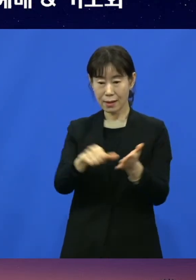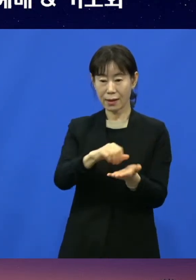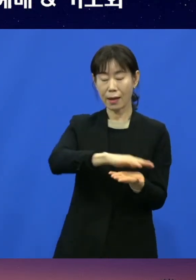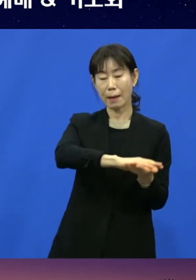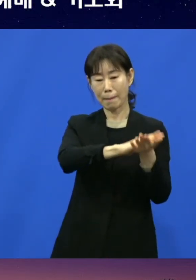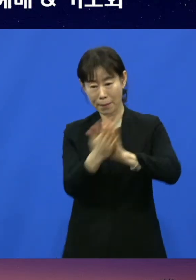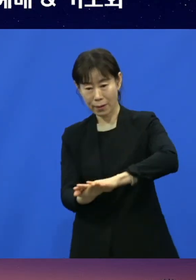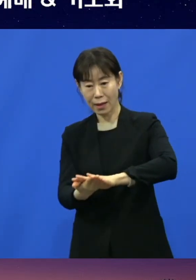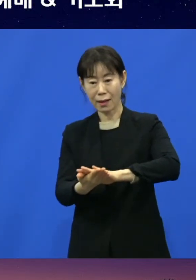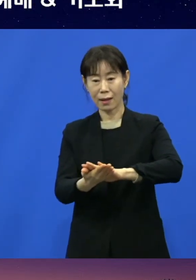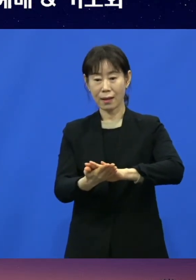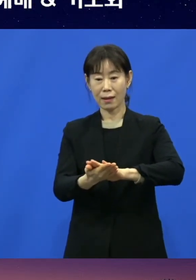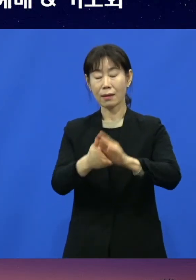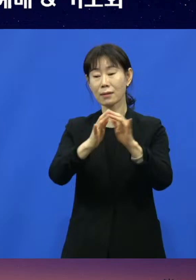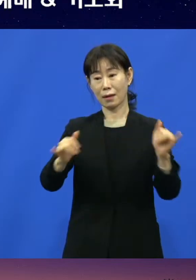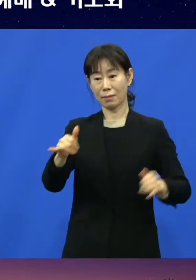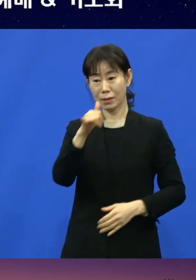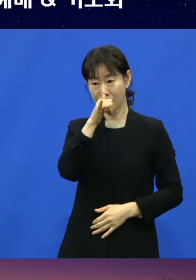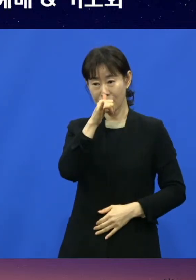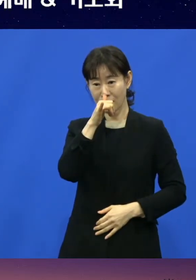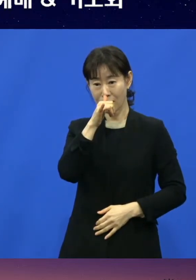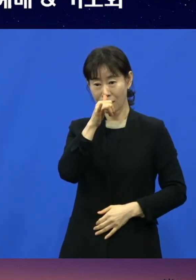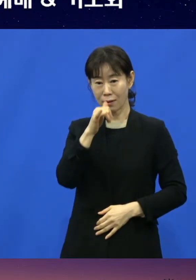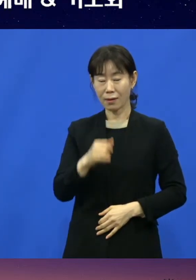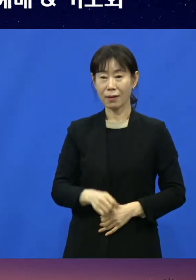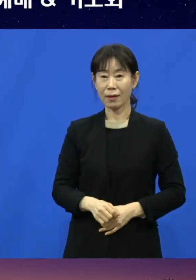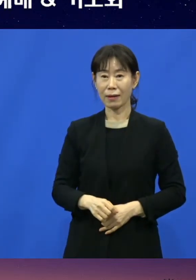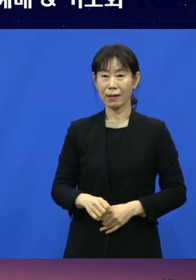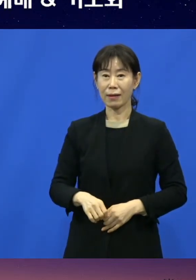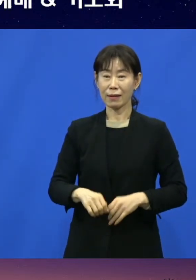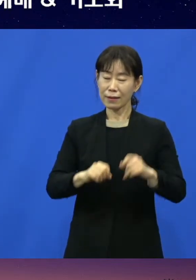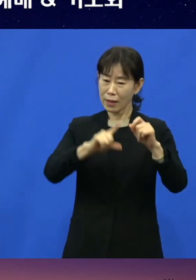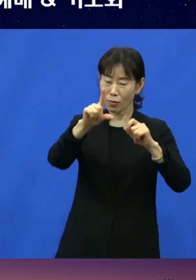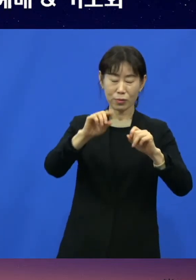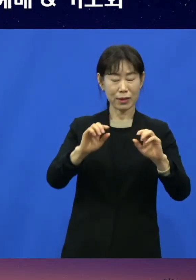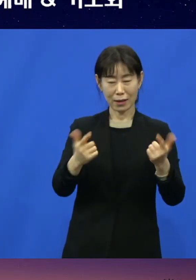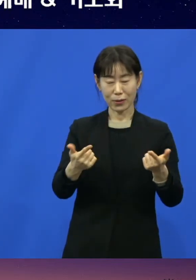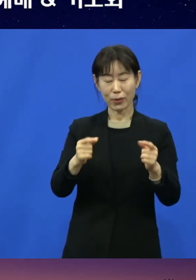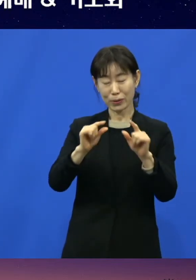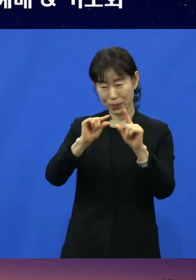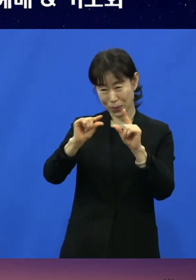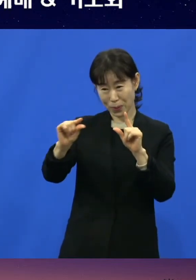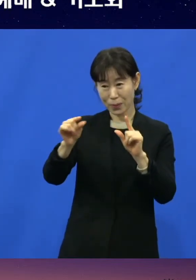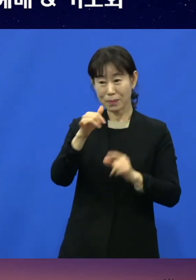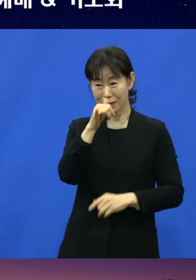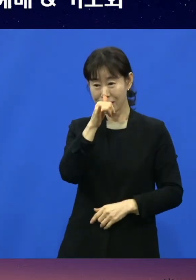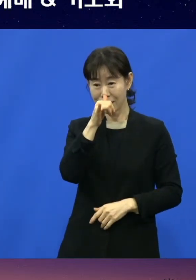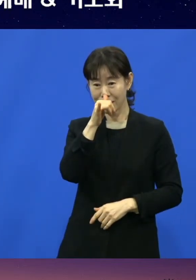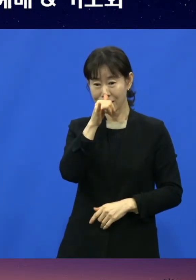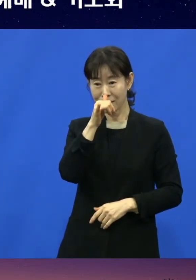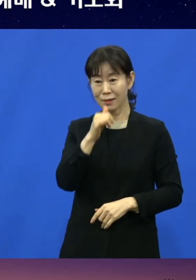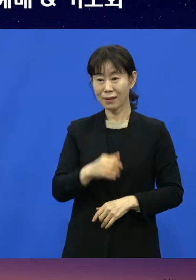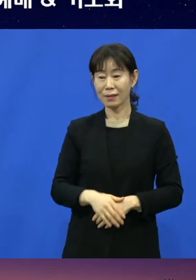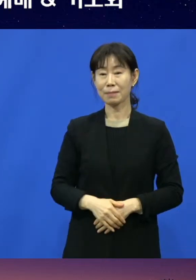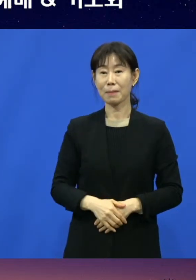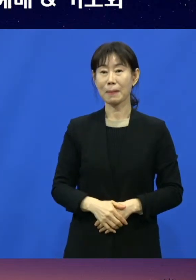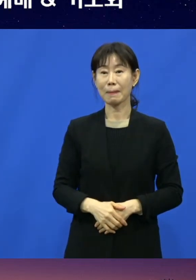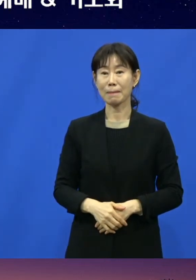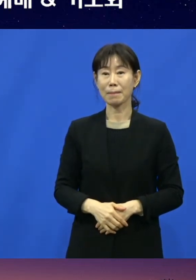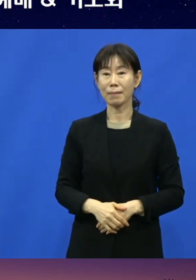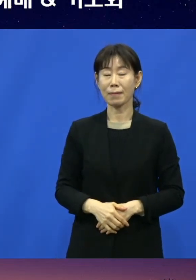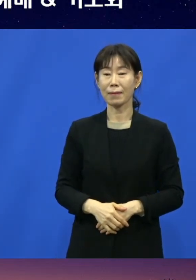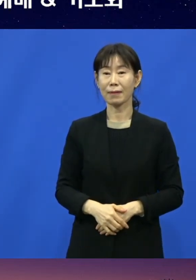계세요. 다는 아니에요. 다는 아닌데 정말 와서 그냥 인생이